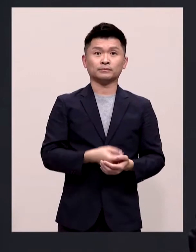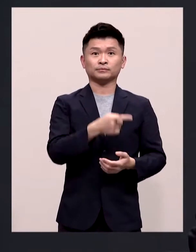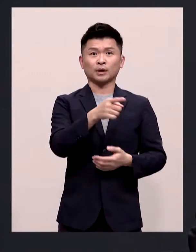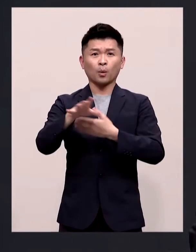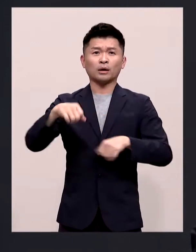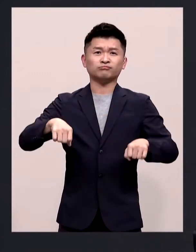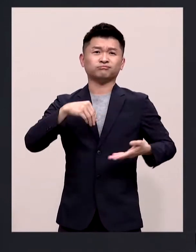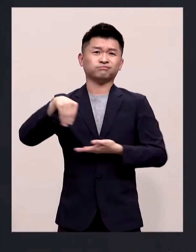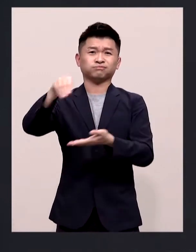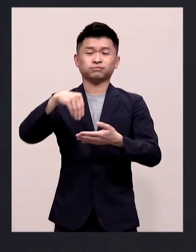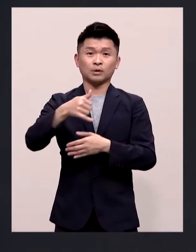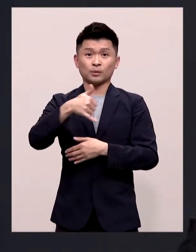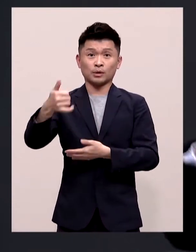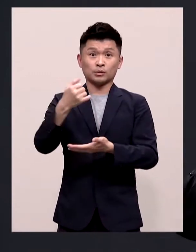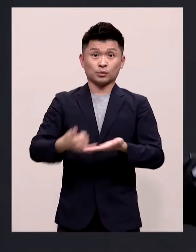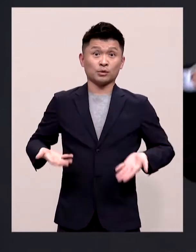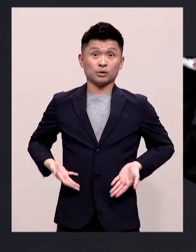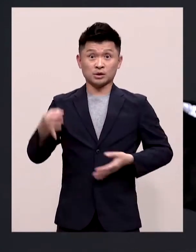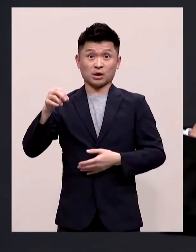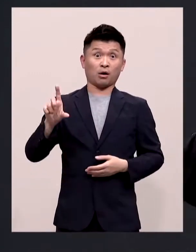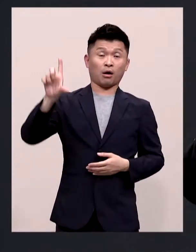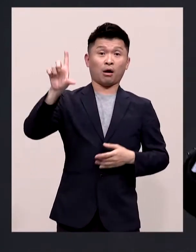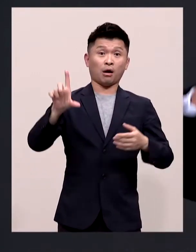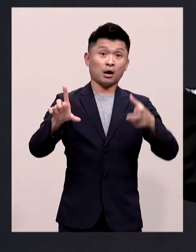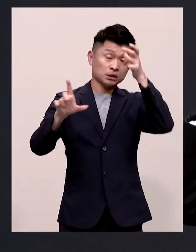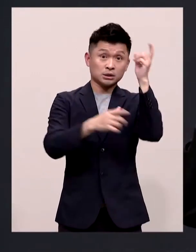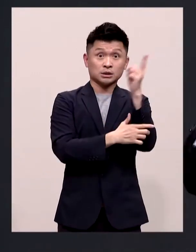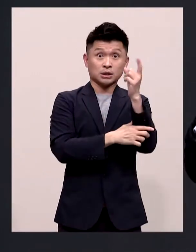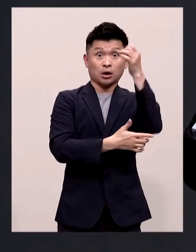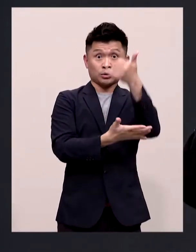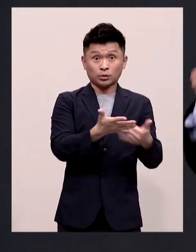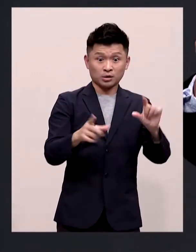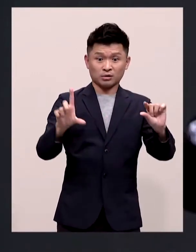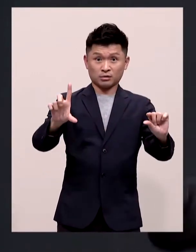送更少救死人這是什麼國家這個主典 我們絕對認真打命大家拭目以待